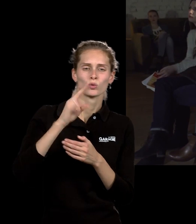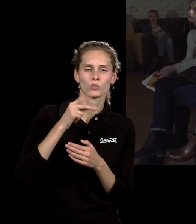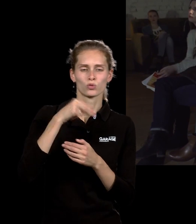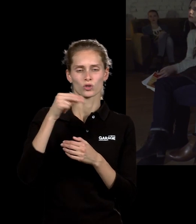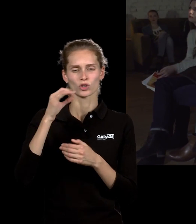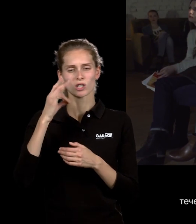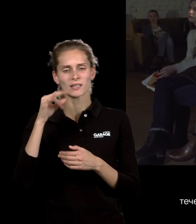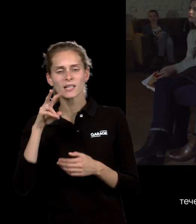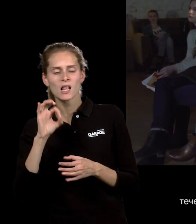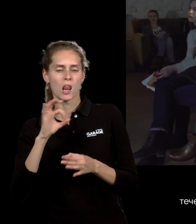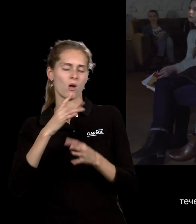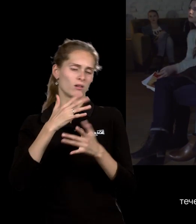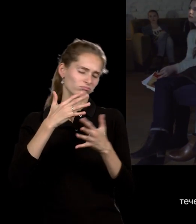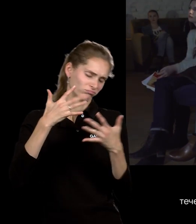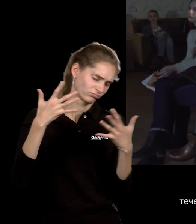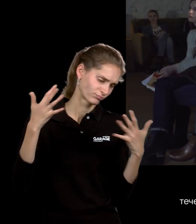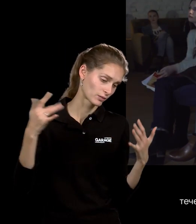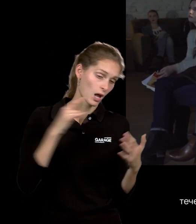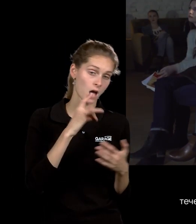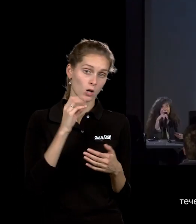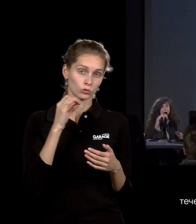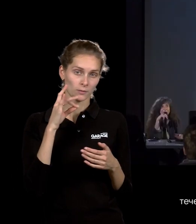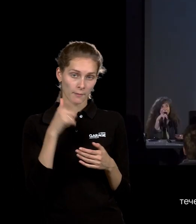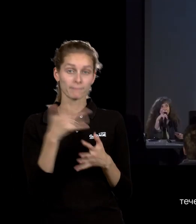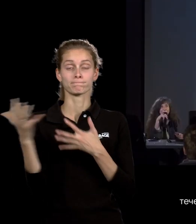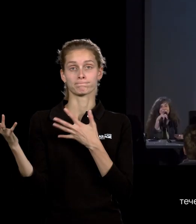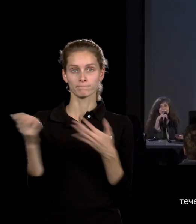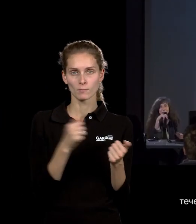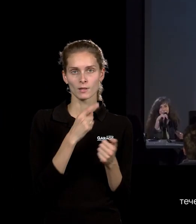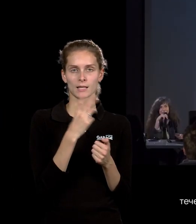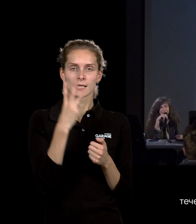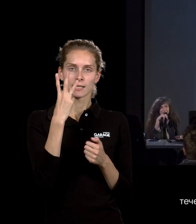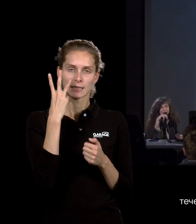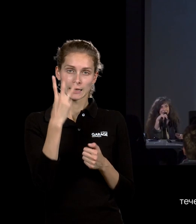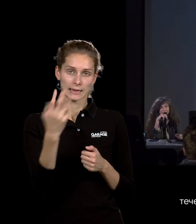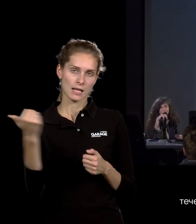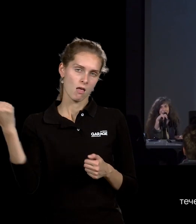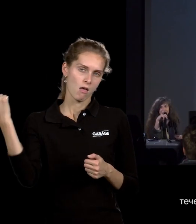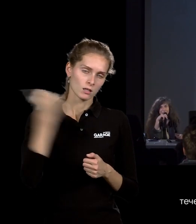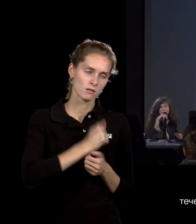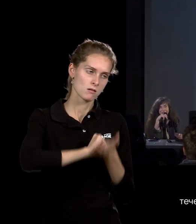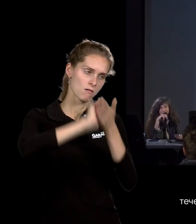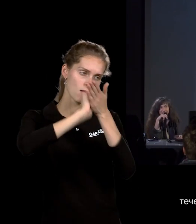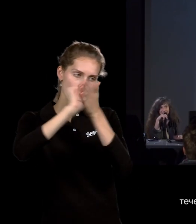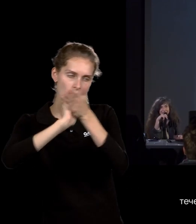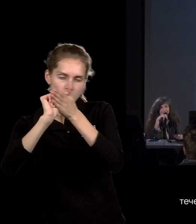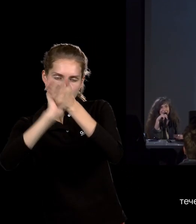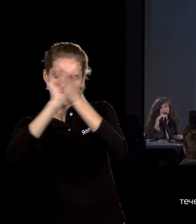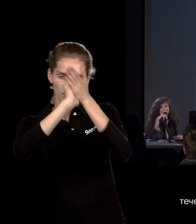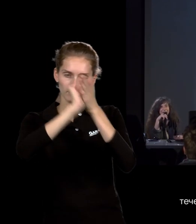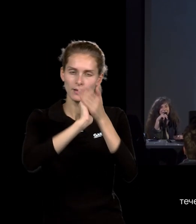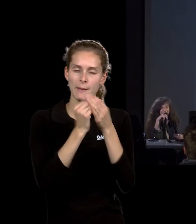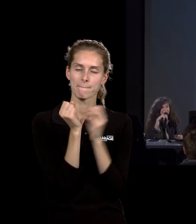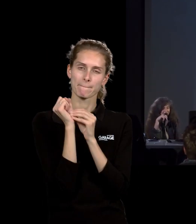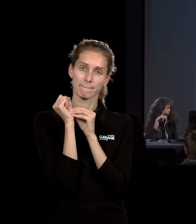этот рисунок, который Раушенберг стирает в течение 3 недель. Он пытается это стереть, использовав 15 разных